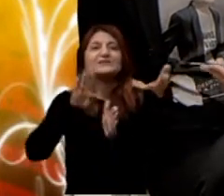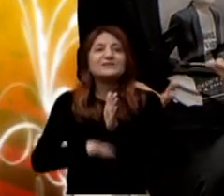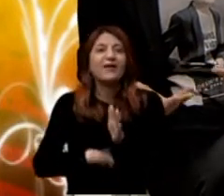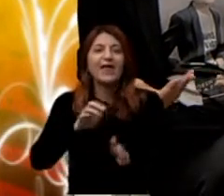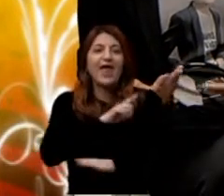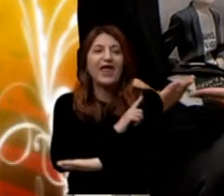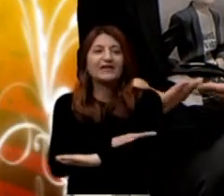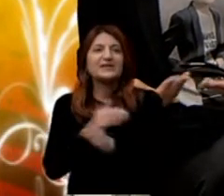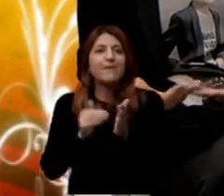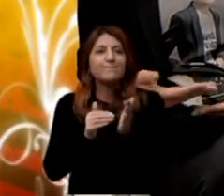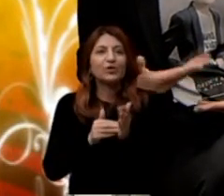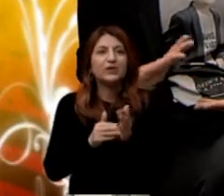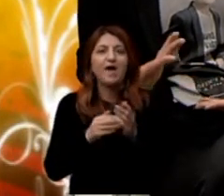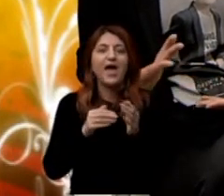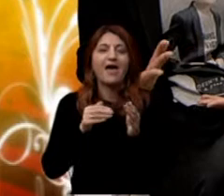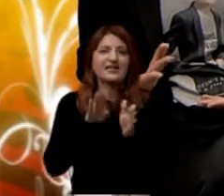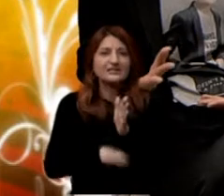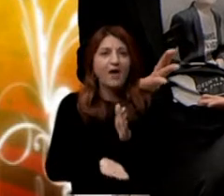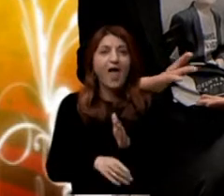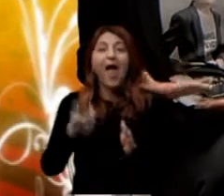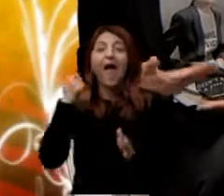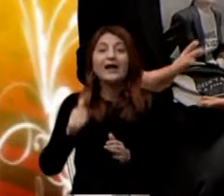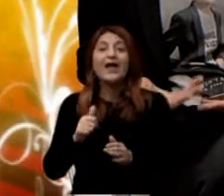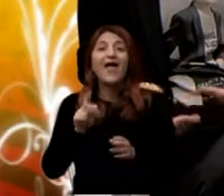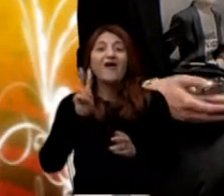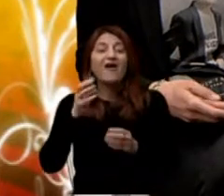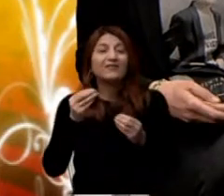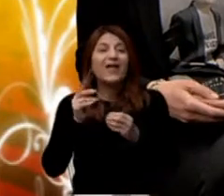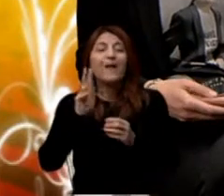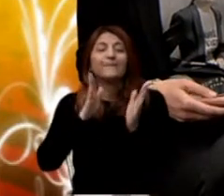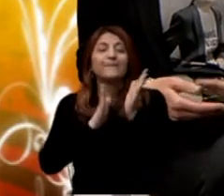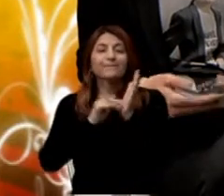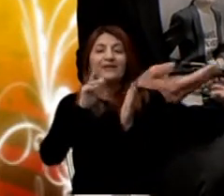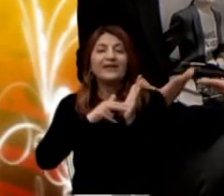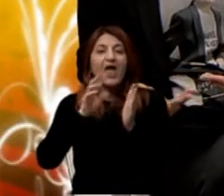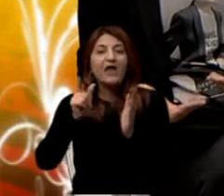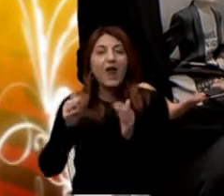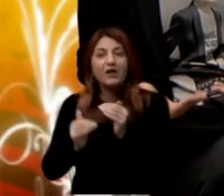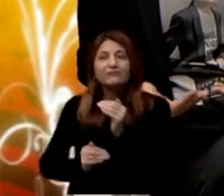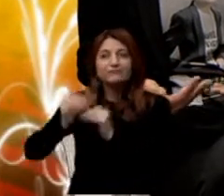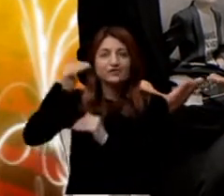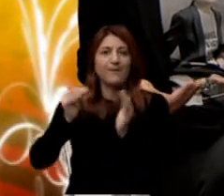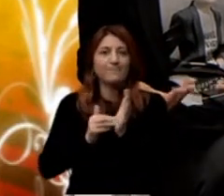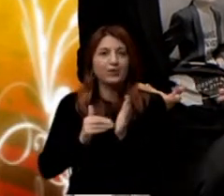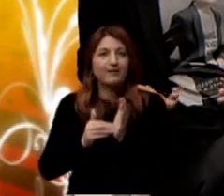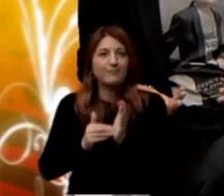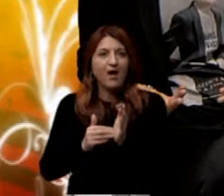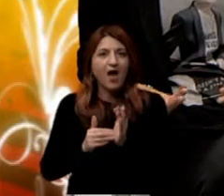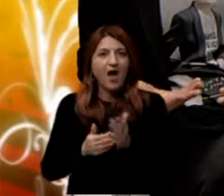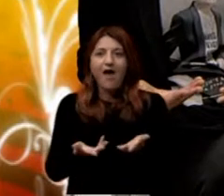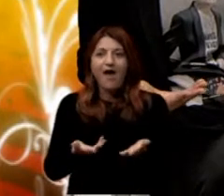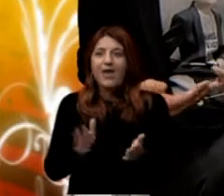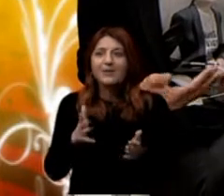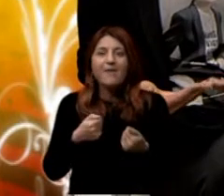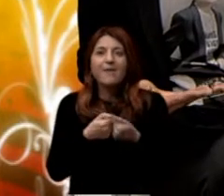za, recimo, vitaminima i mineralima ostaje ista ili se negdje čak i povećava za neke nutrijente. Tako da imate zapravo vrlo malo prostora za nekakvu